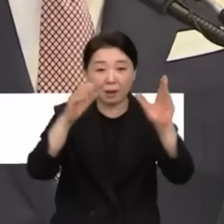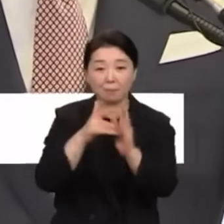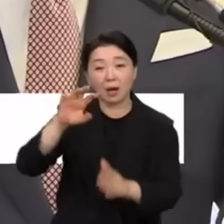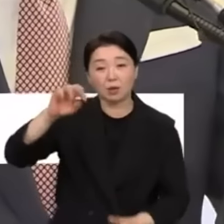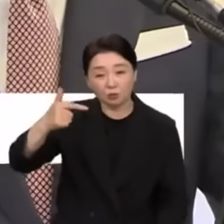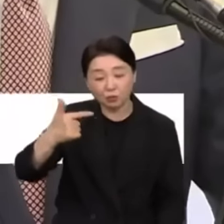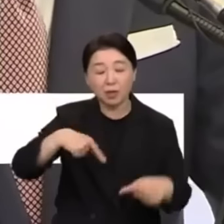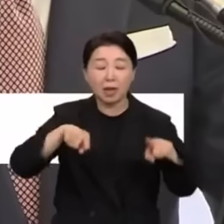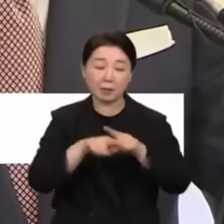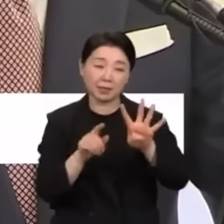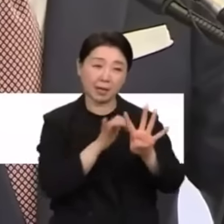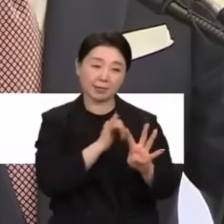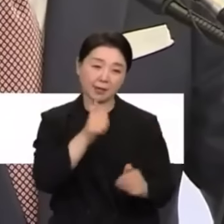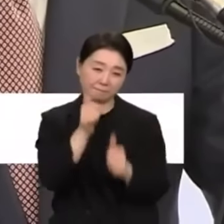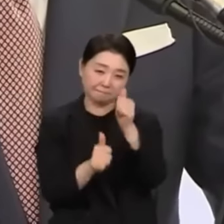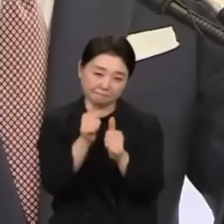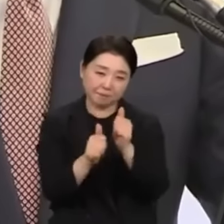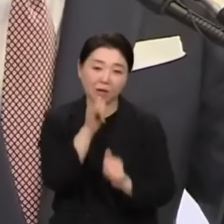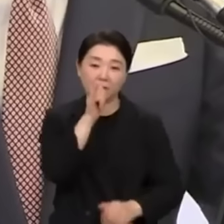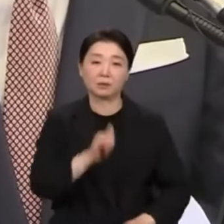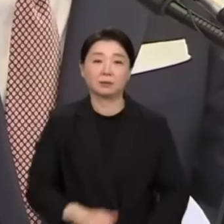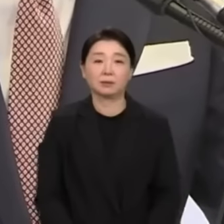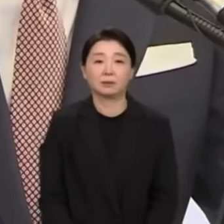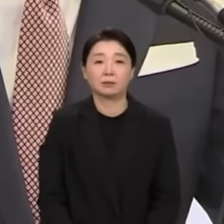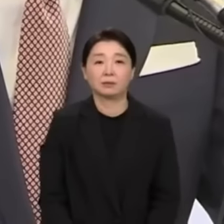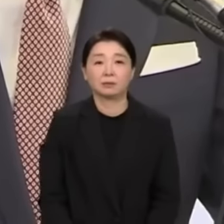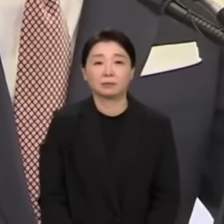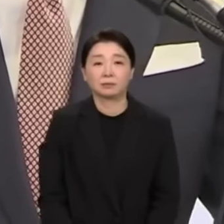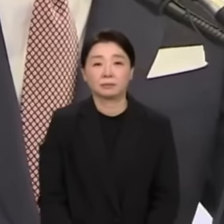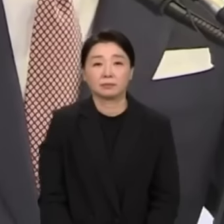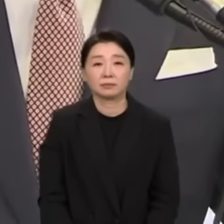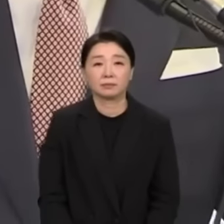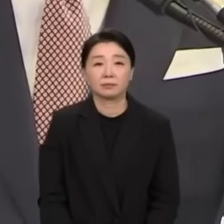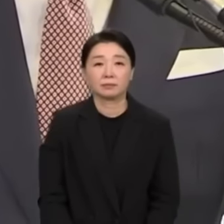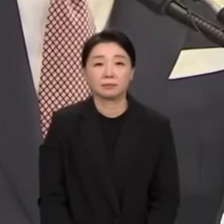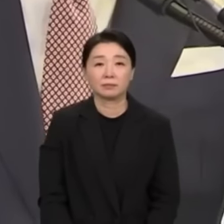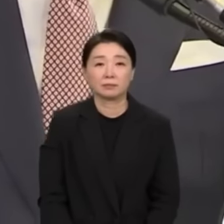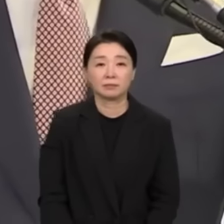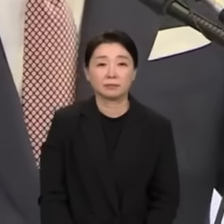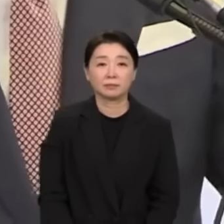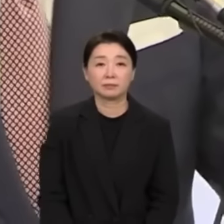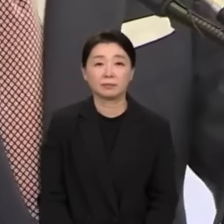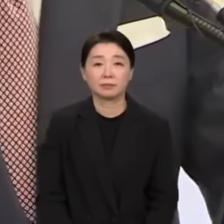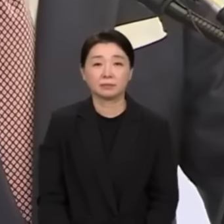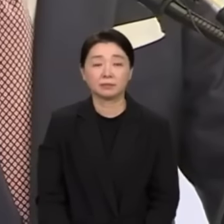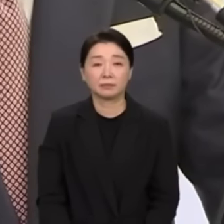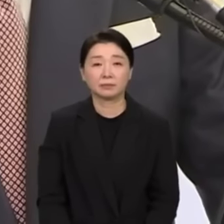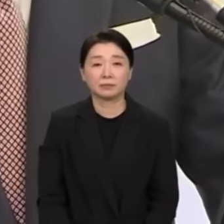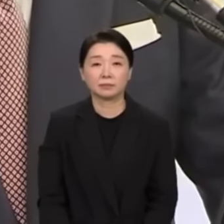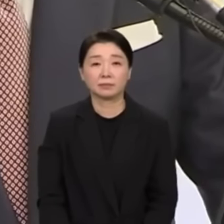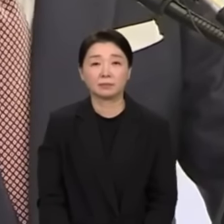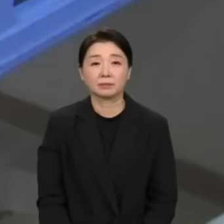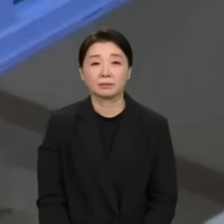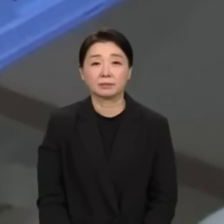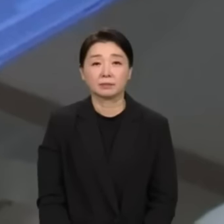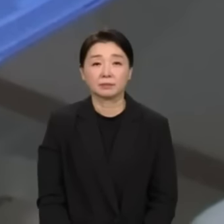의원과 본격적인 경선 레이스에 들어갑니다. JTBC 유한울입니다.